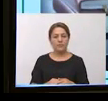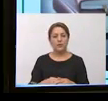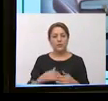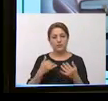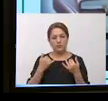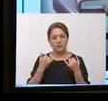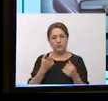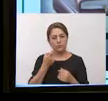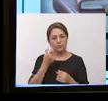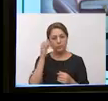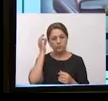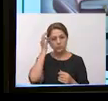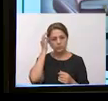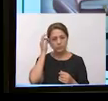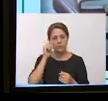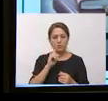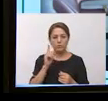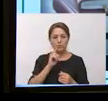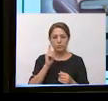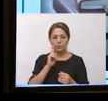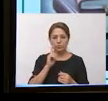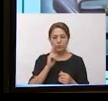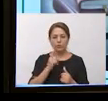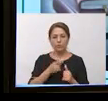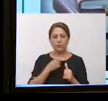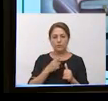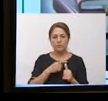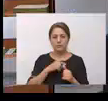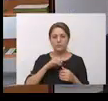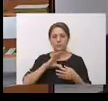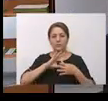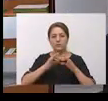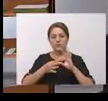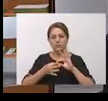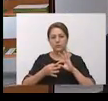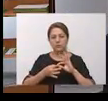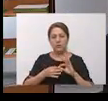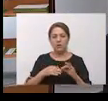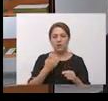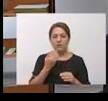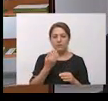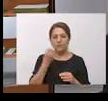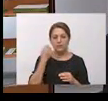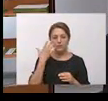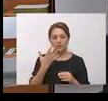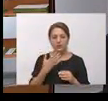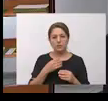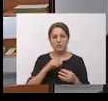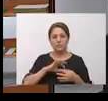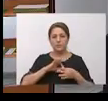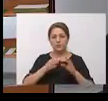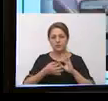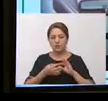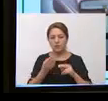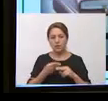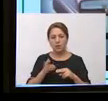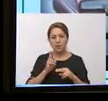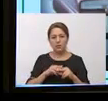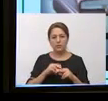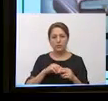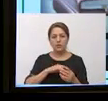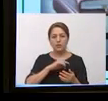Давайте сначала вспомним, что вообще называется предложением. Вы знаете, что предложение – это